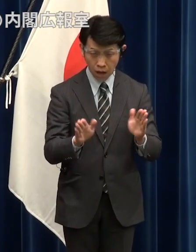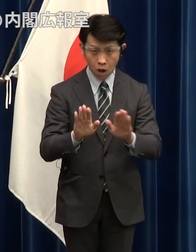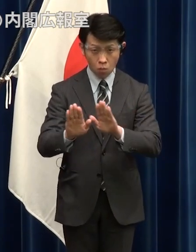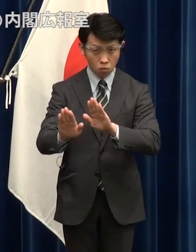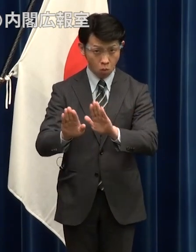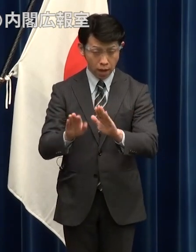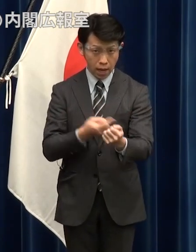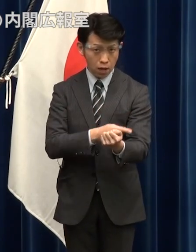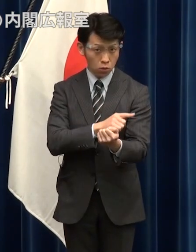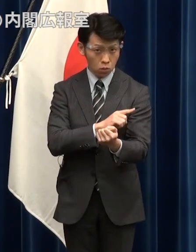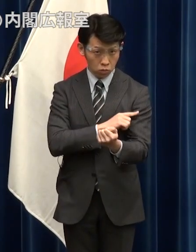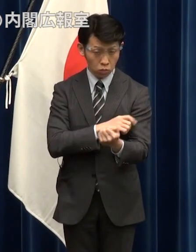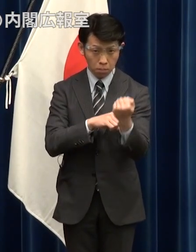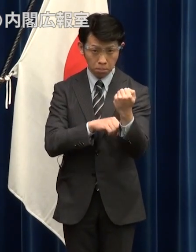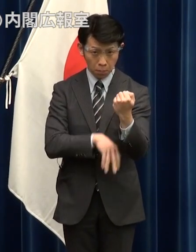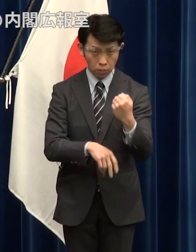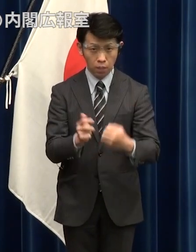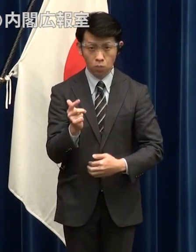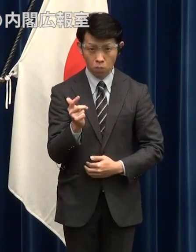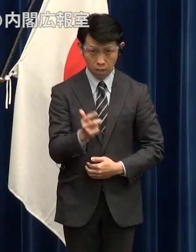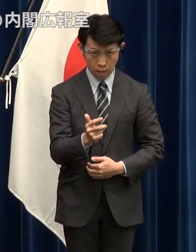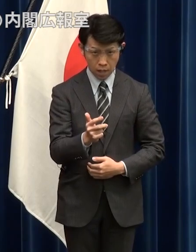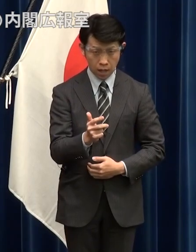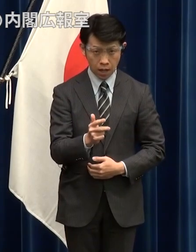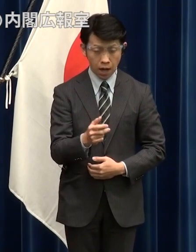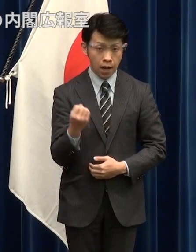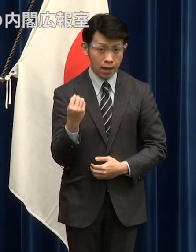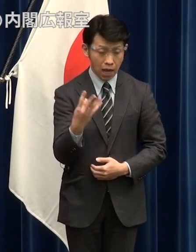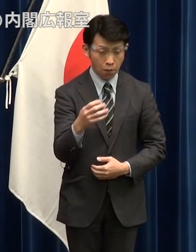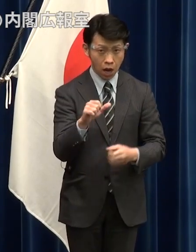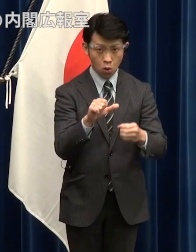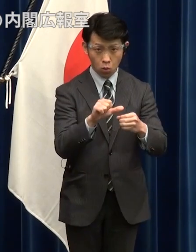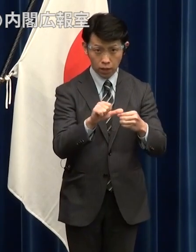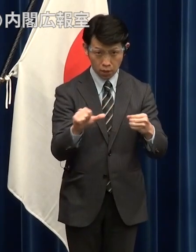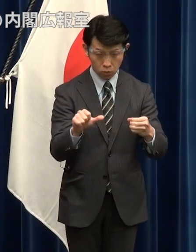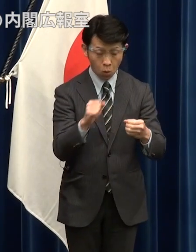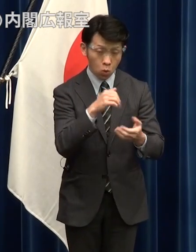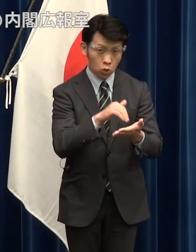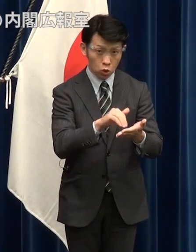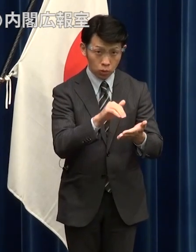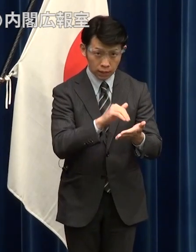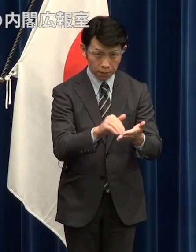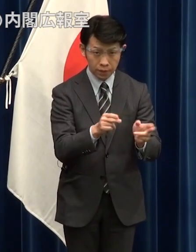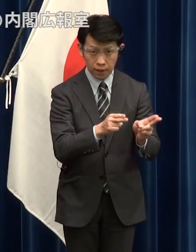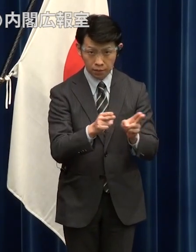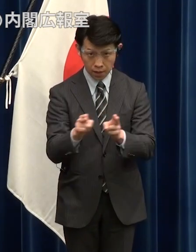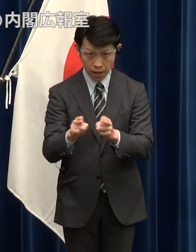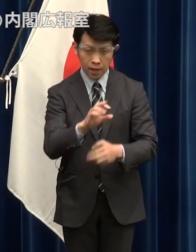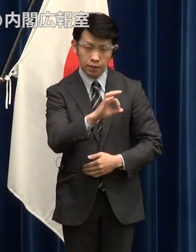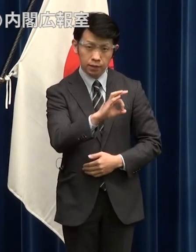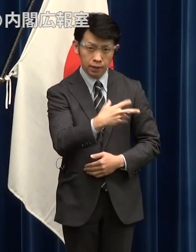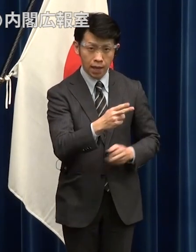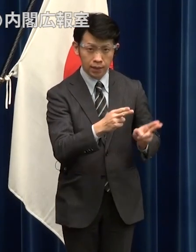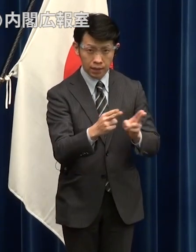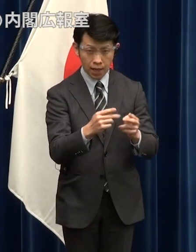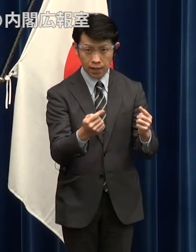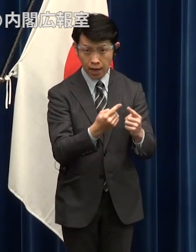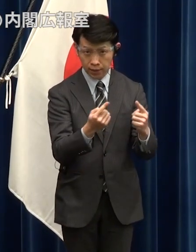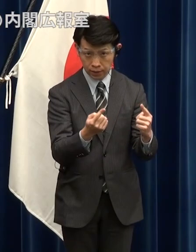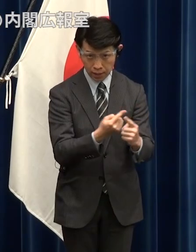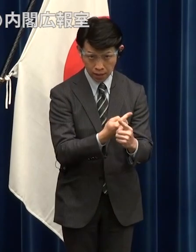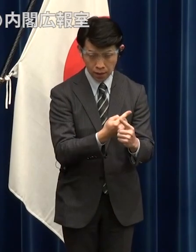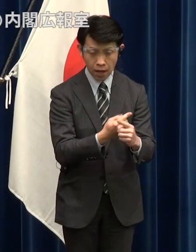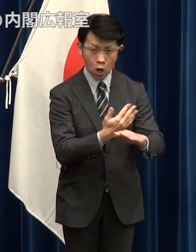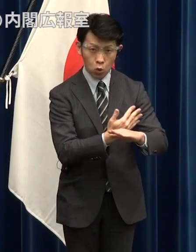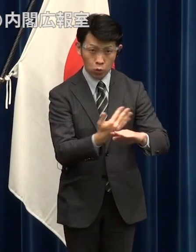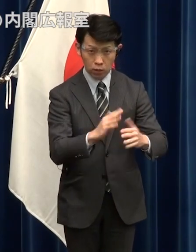本的強化、令和5年度予算編成と税制改正、グリーントランスフォーメー